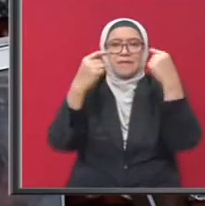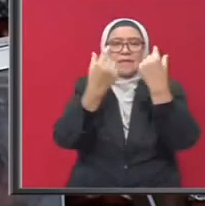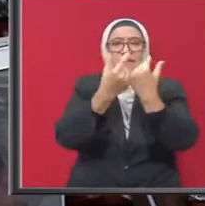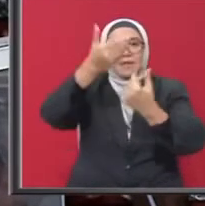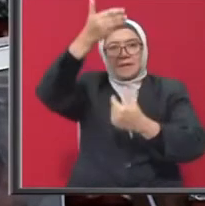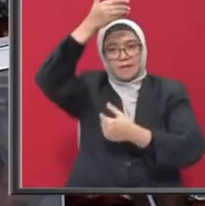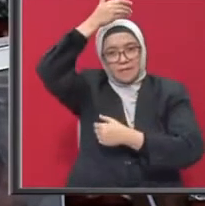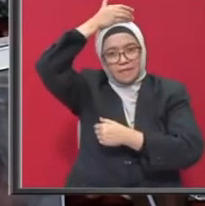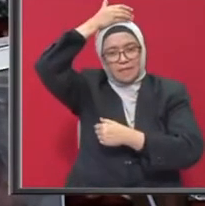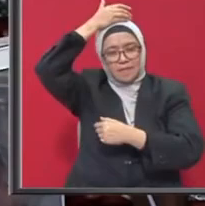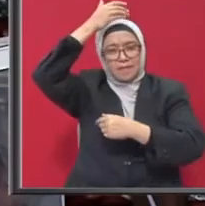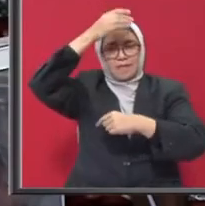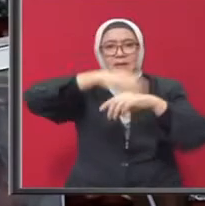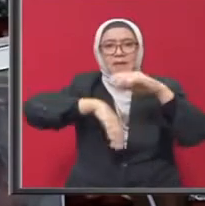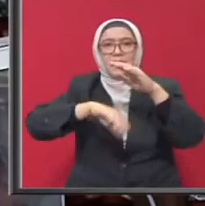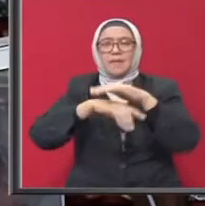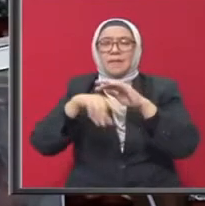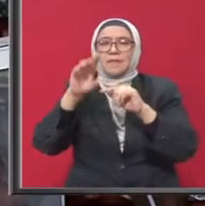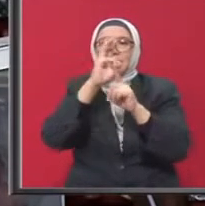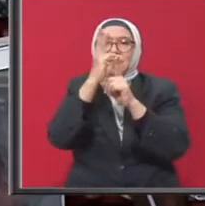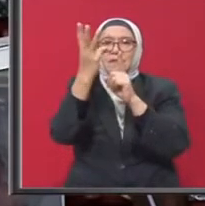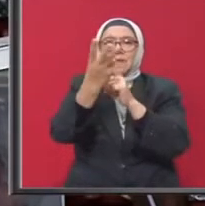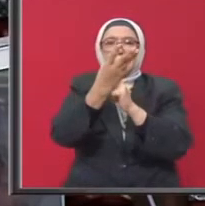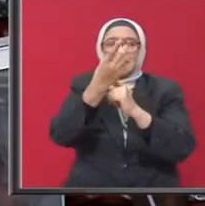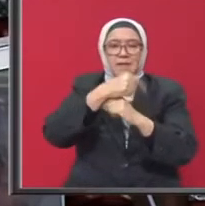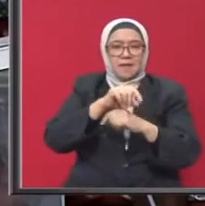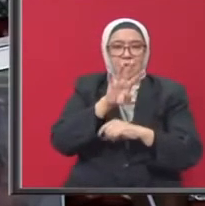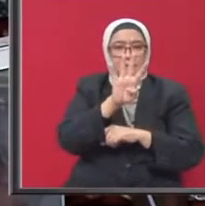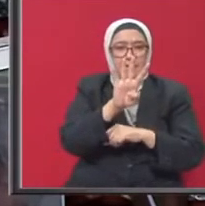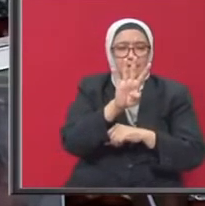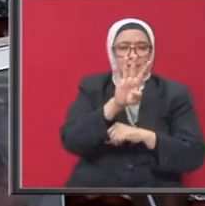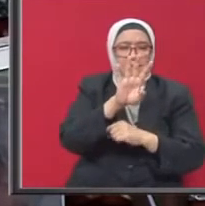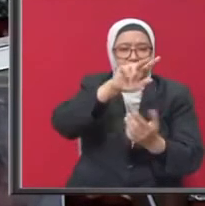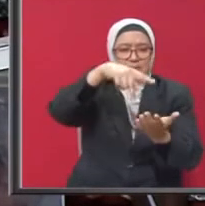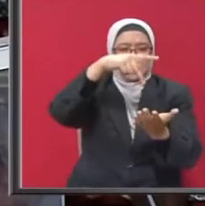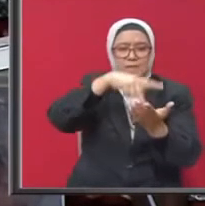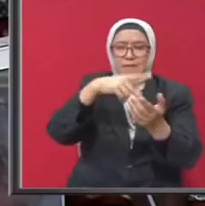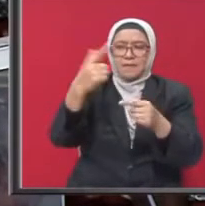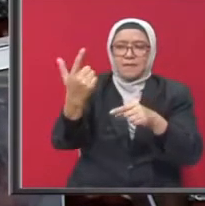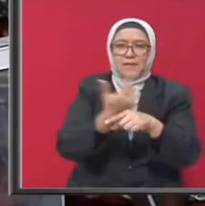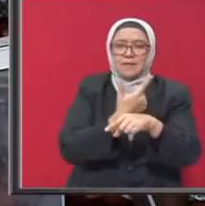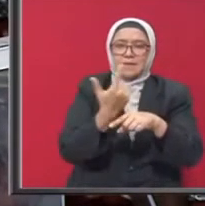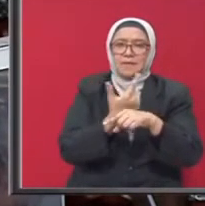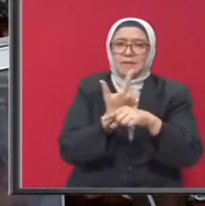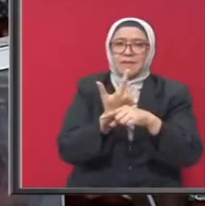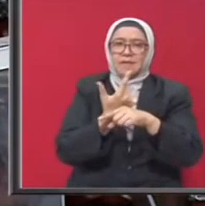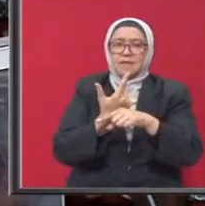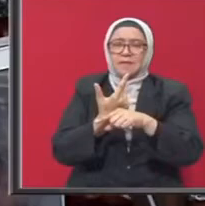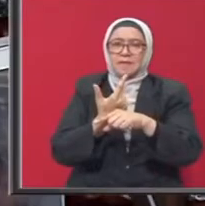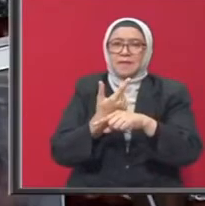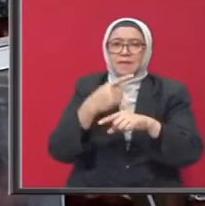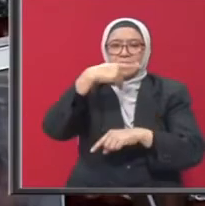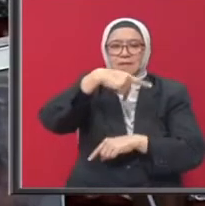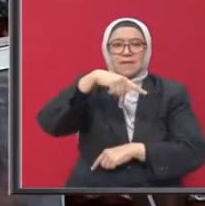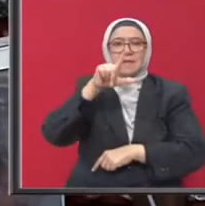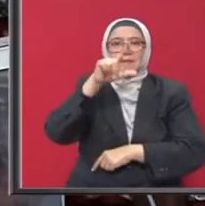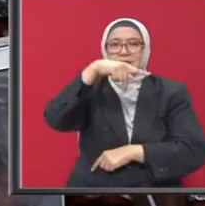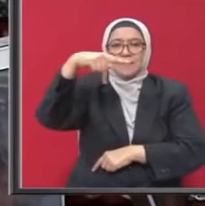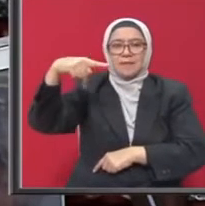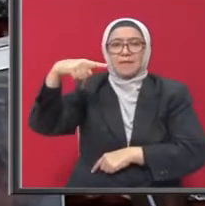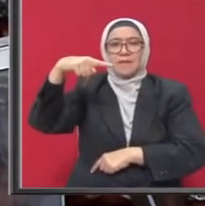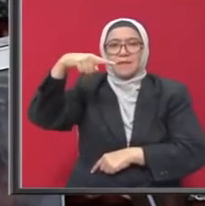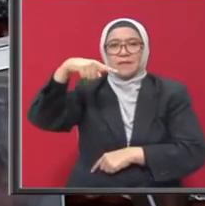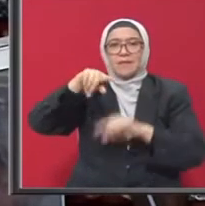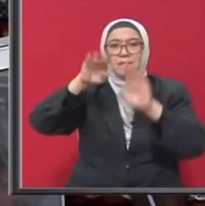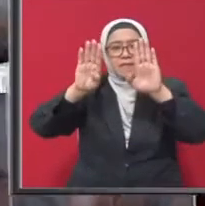debus Medan dijkema ialah diantaranya ialah 4 jawatan di pusat latihan Perindustrian dan Khan Bangi Selangor 4